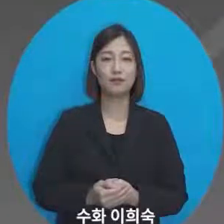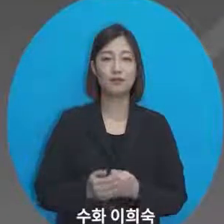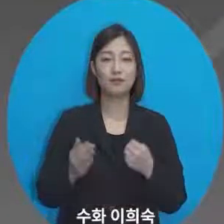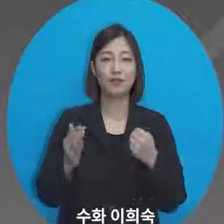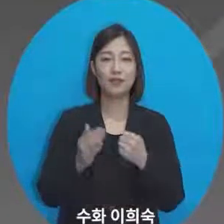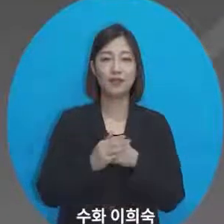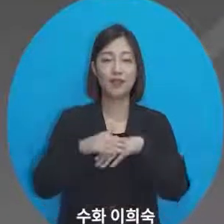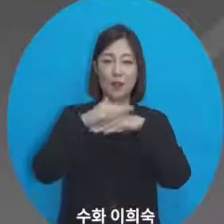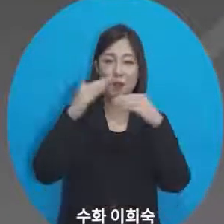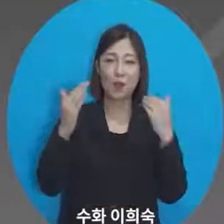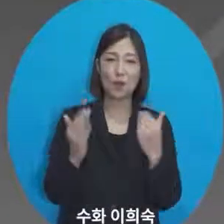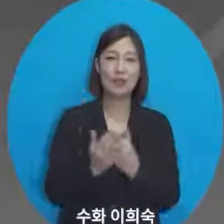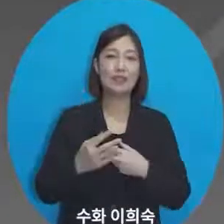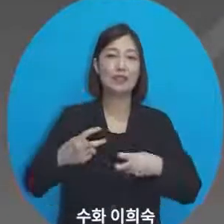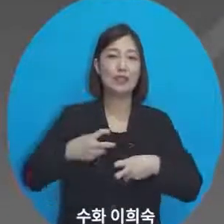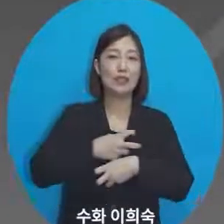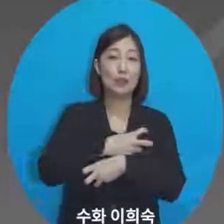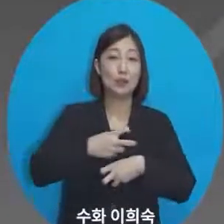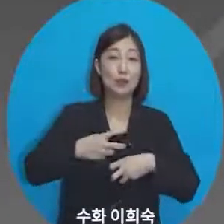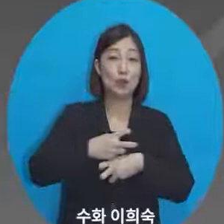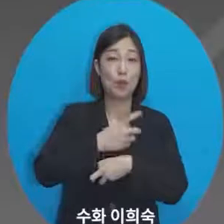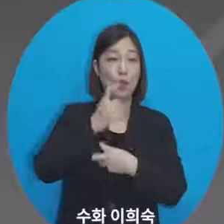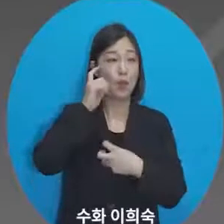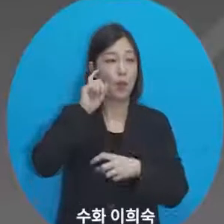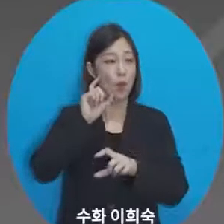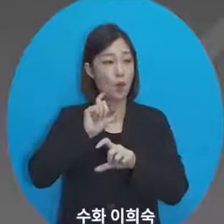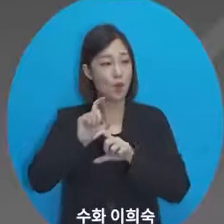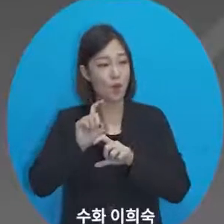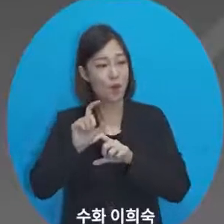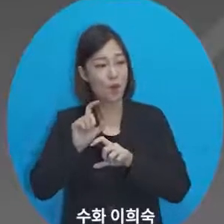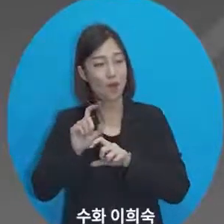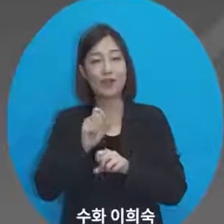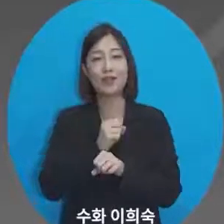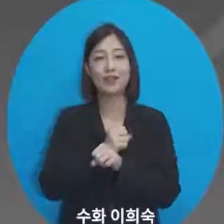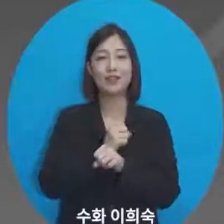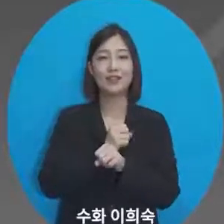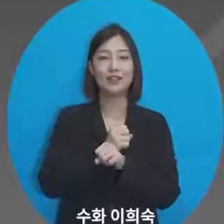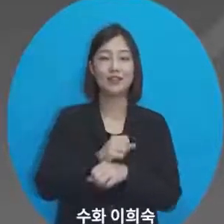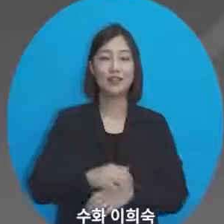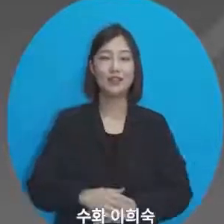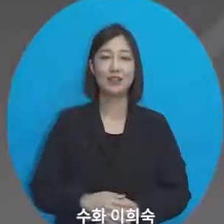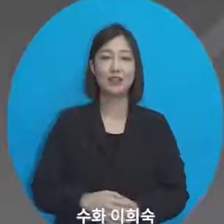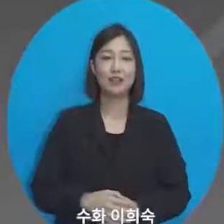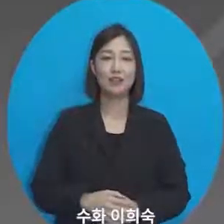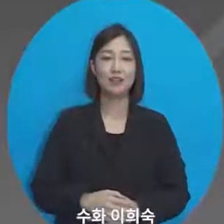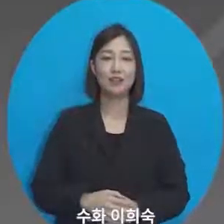모든 대중교통에서 접근하는 그런 이용객들을 한 지점으로 먼저